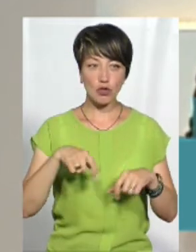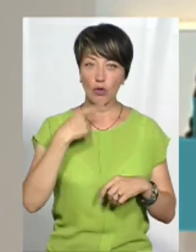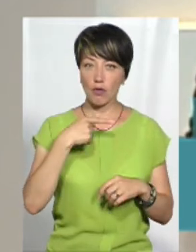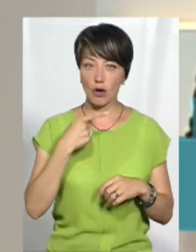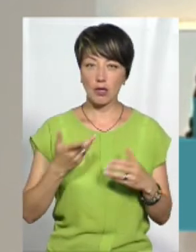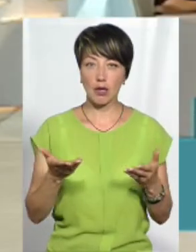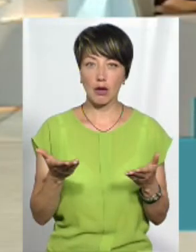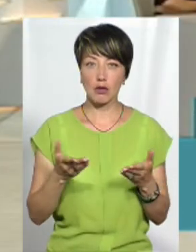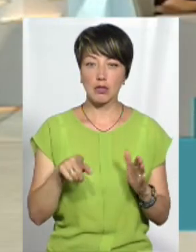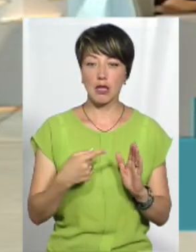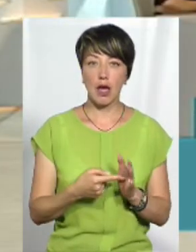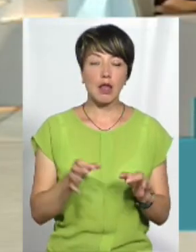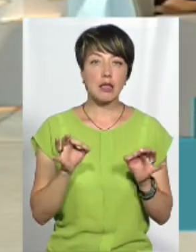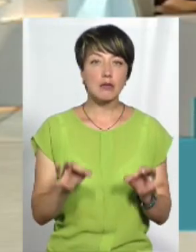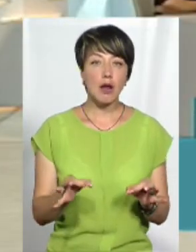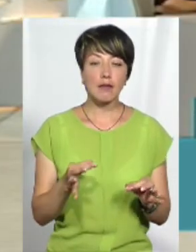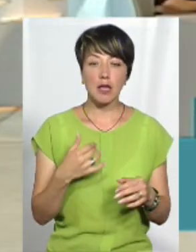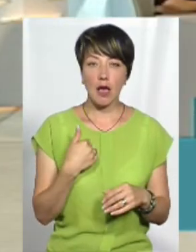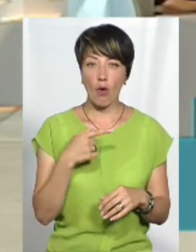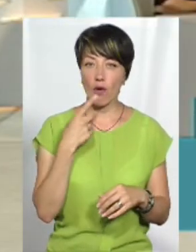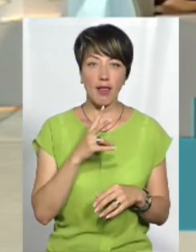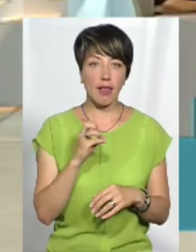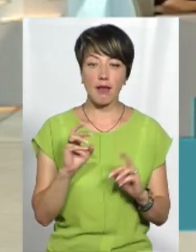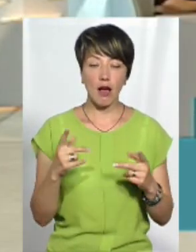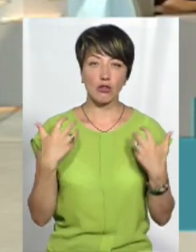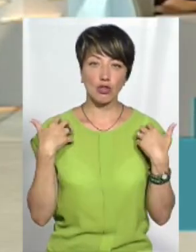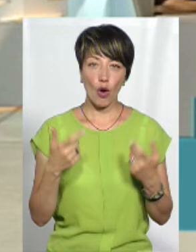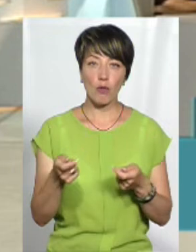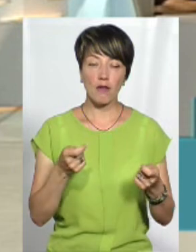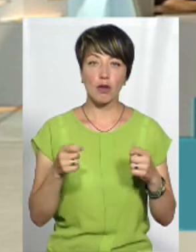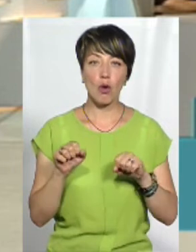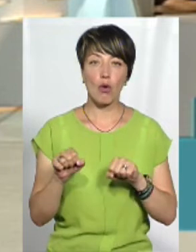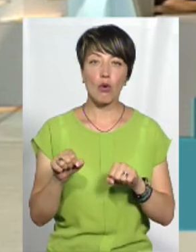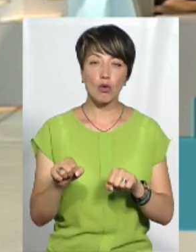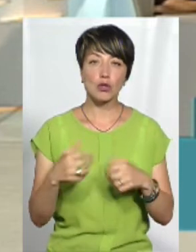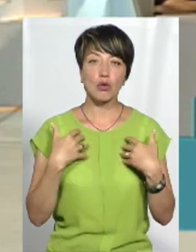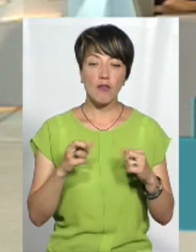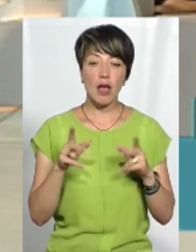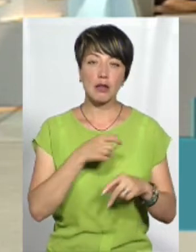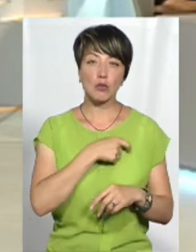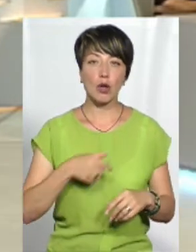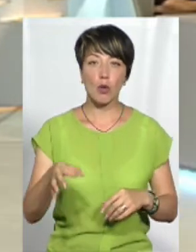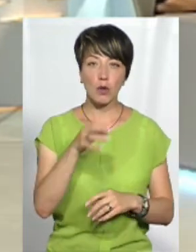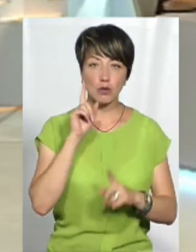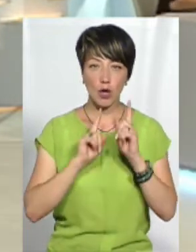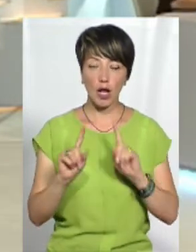говорити якось? Насправді я сьогодні говорю не як начальник управління охорони здоров'я, як депутат обласної ради, тому що